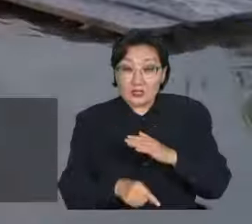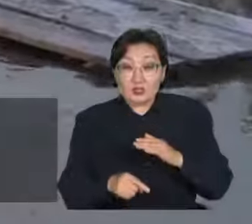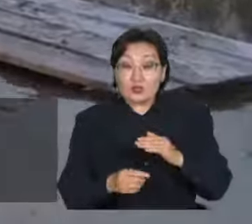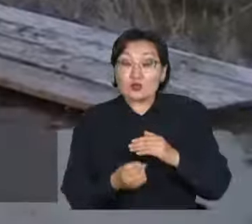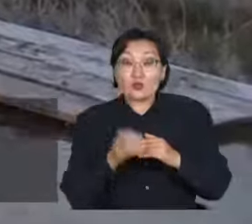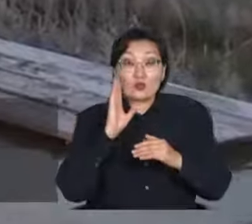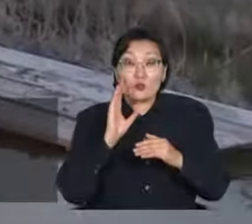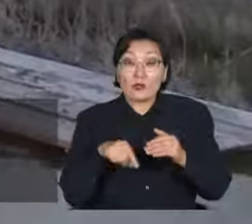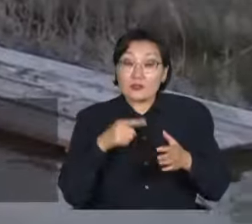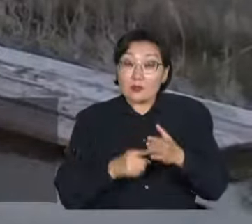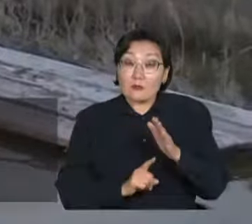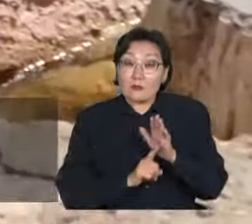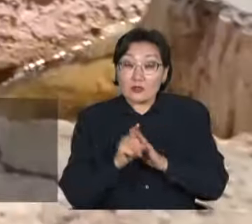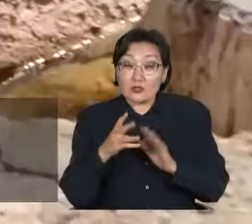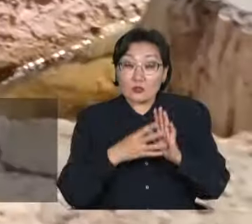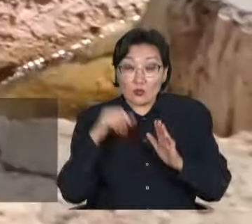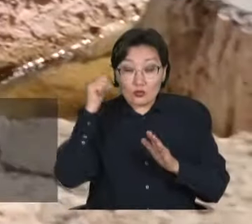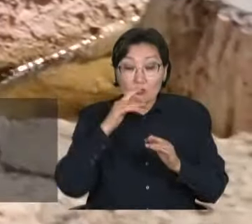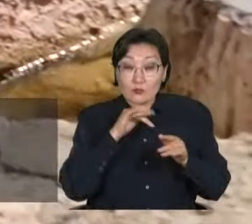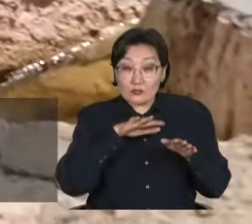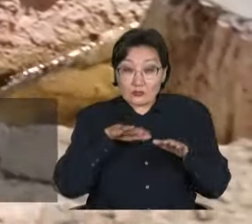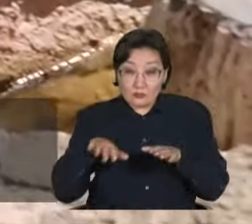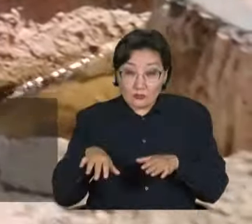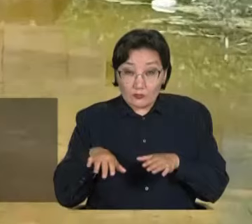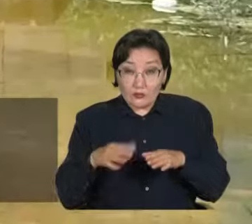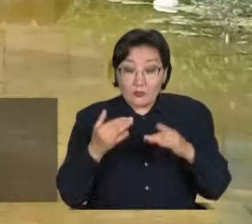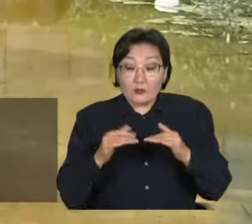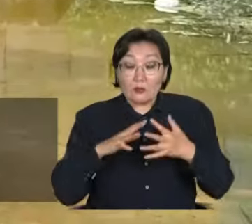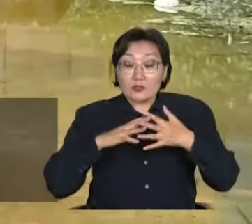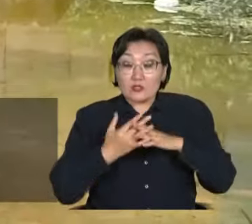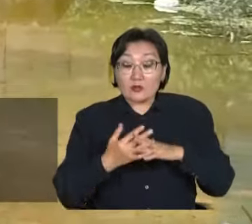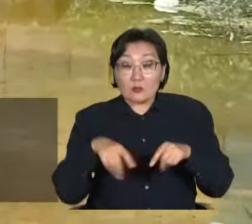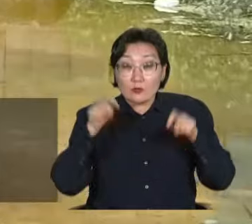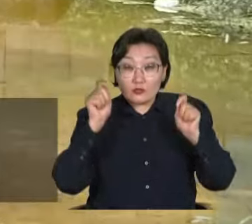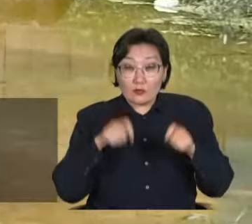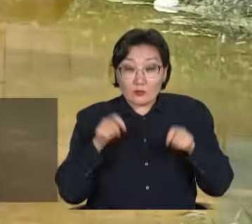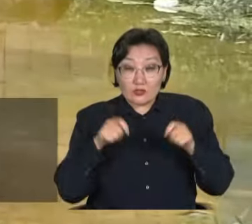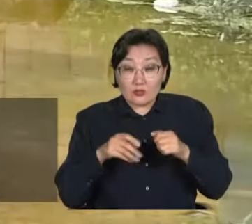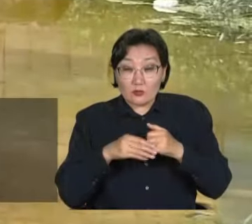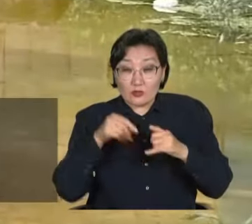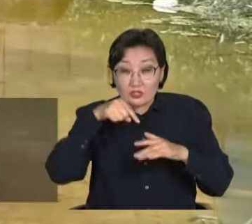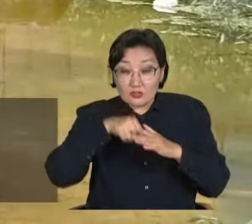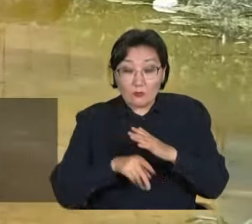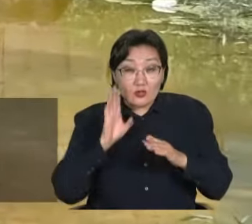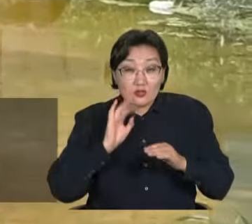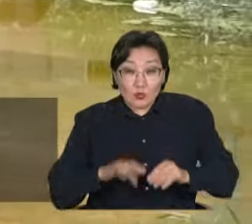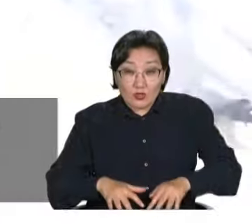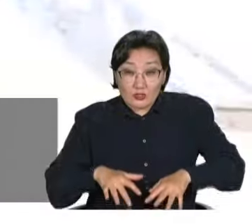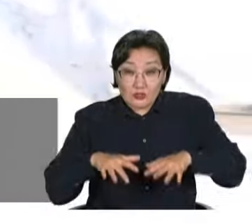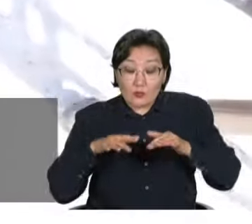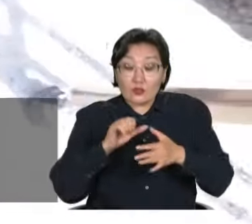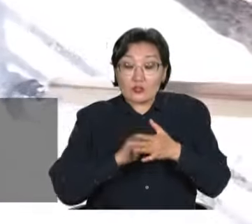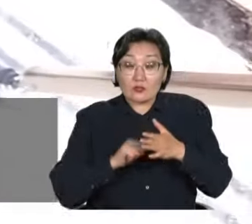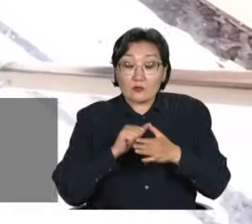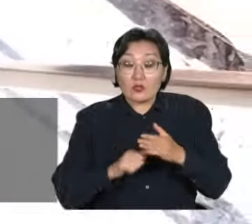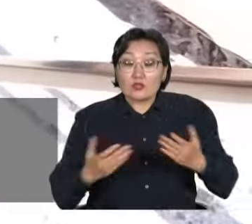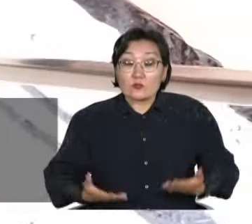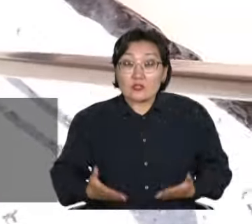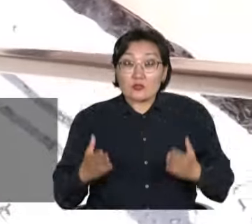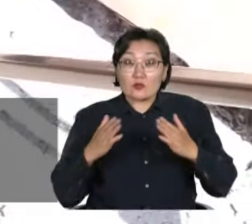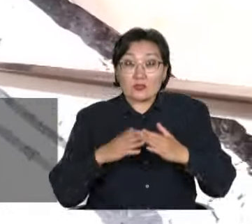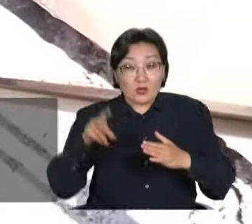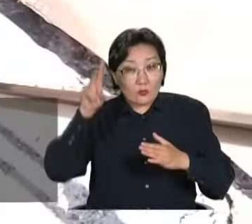бері тұрғындардың бармаған жері баспаған тауы қалмапты. Елді мекенде жаңбыр жауса мұндағы жерасты суы көтеріледі. Салдарынан тұрғын үйлердің